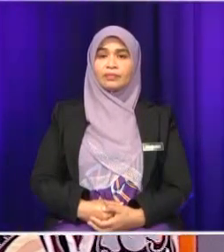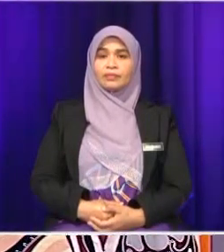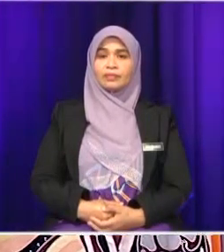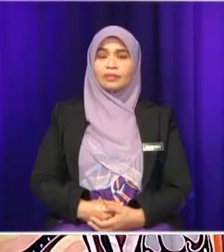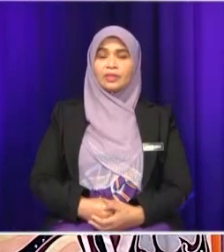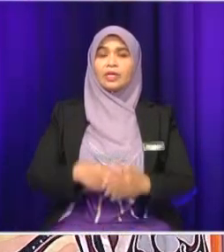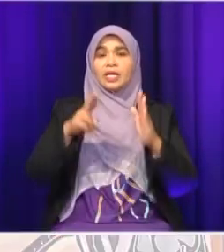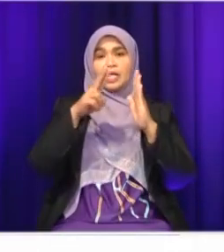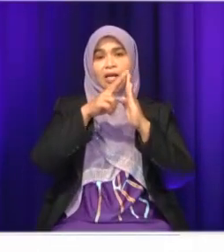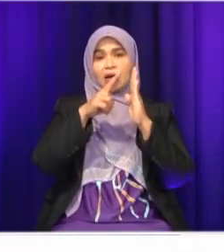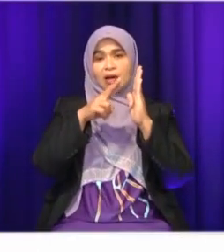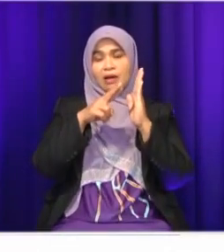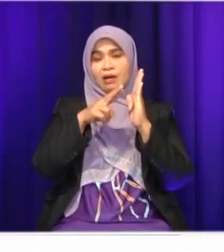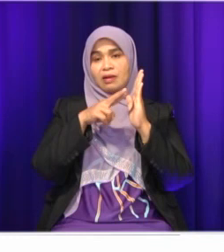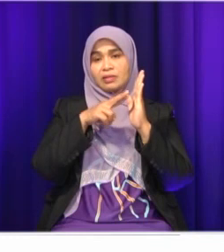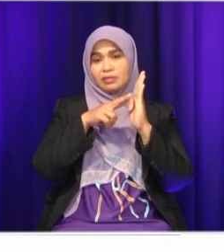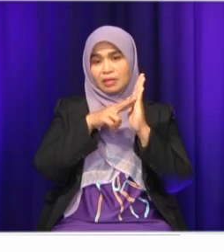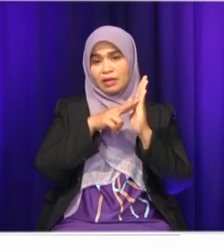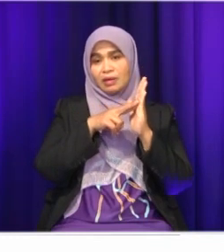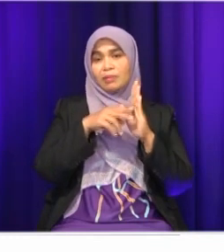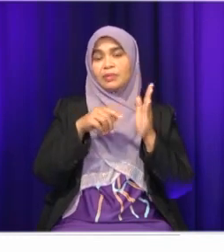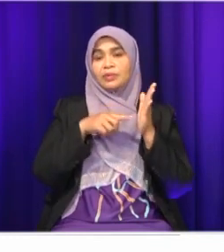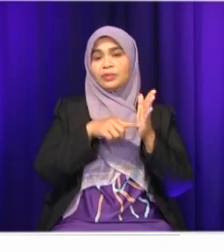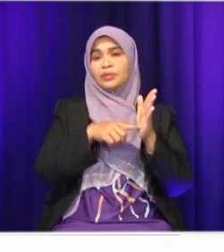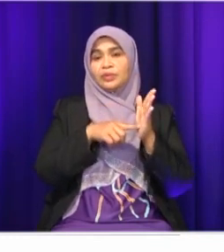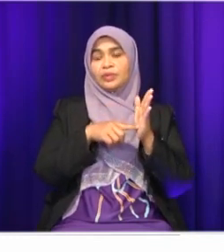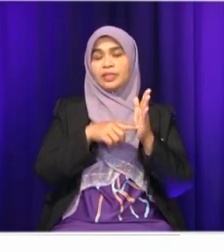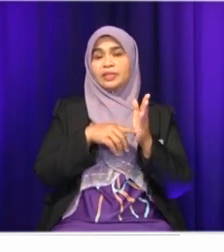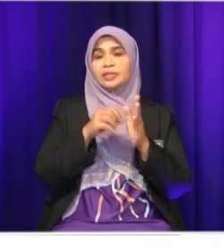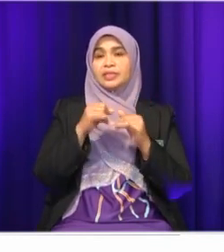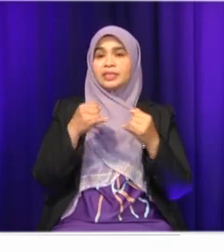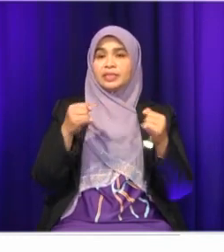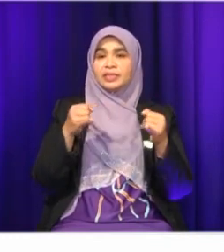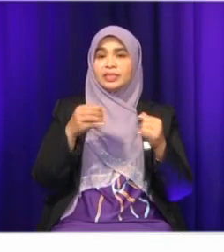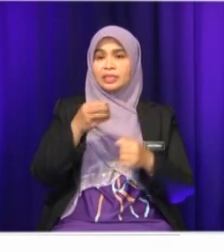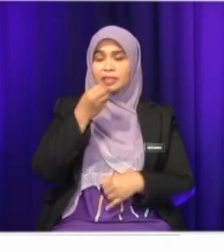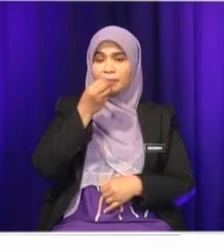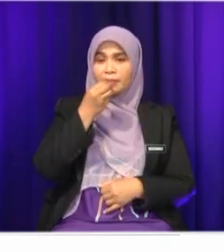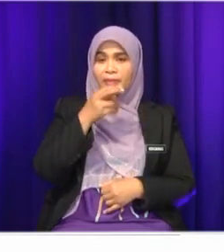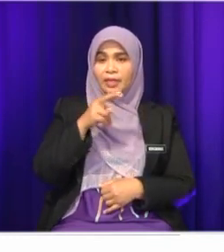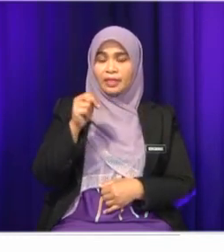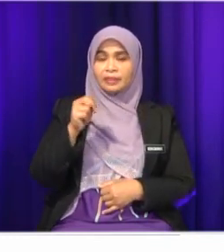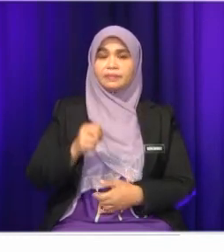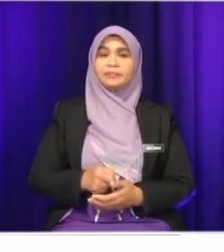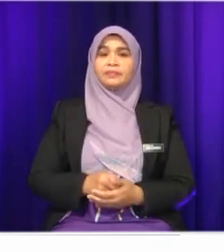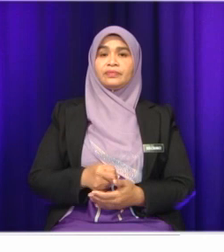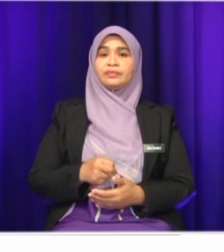Raja menunjukkan sejenis bahan makanan Oke Mana mungkin